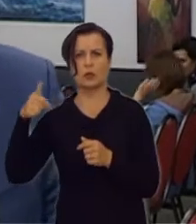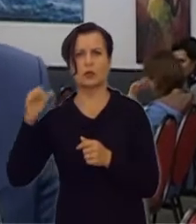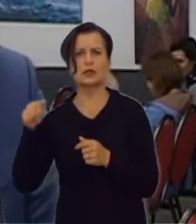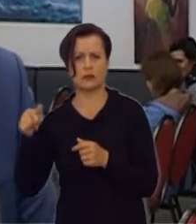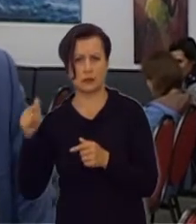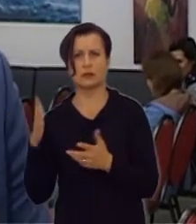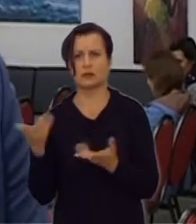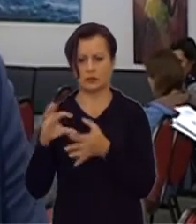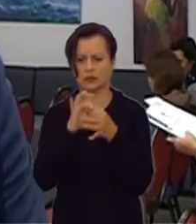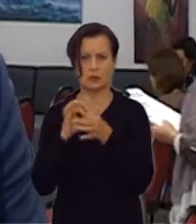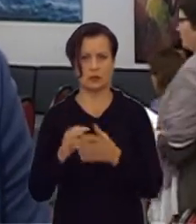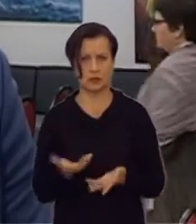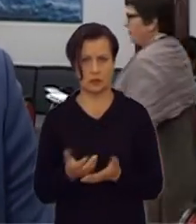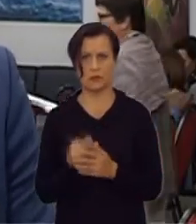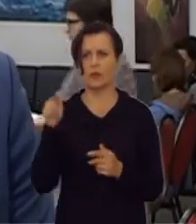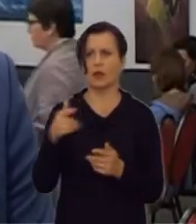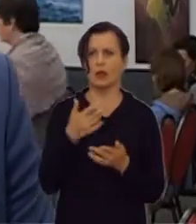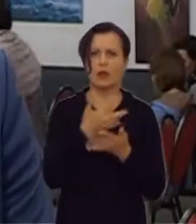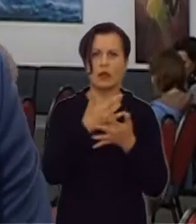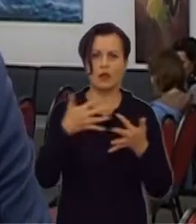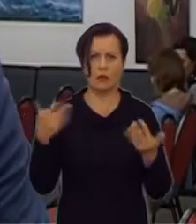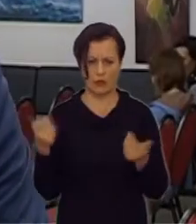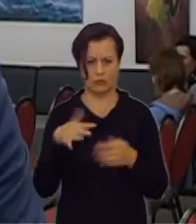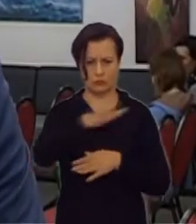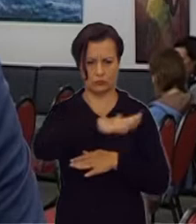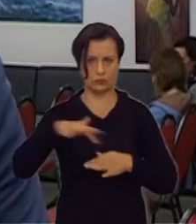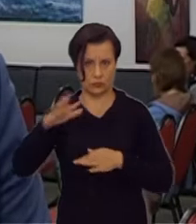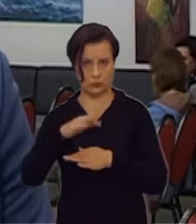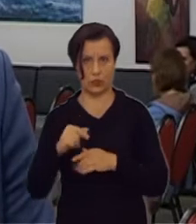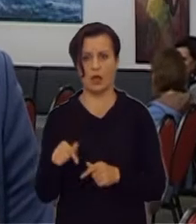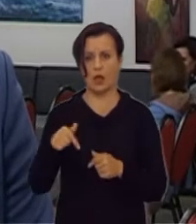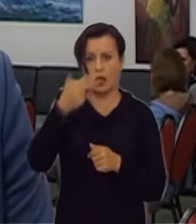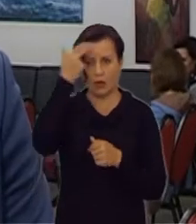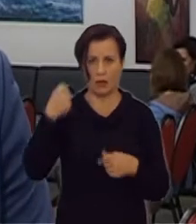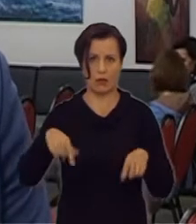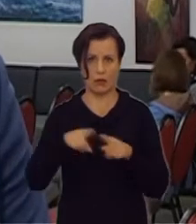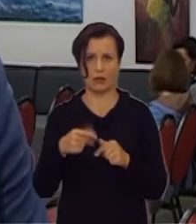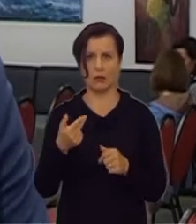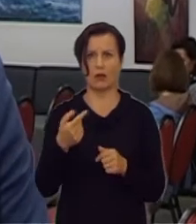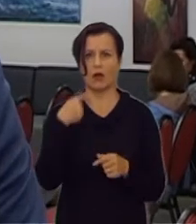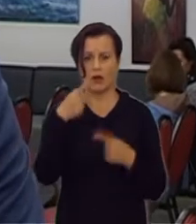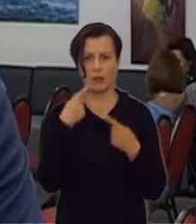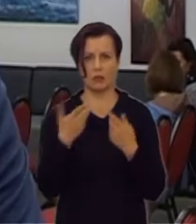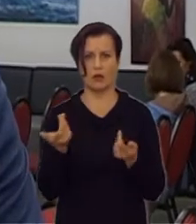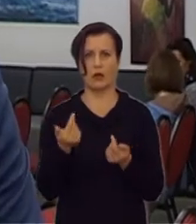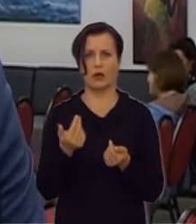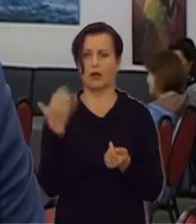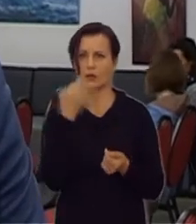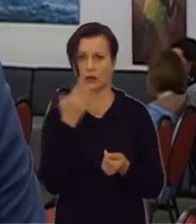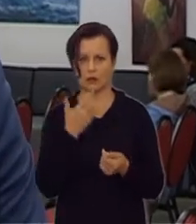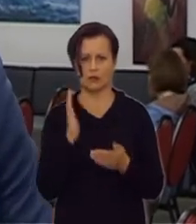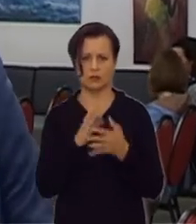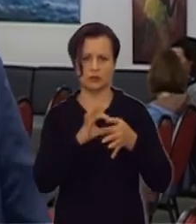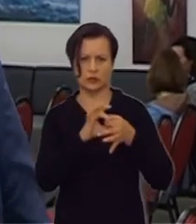atsiradimo jos ryšys su įvairių kraštų, ne tik Lietuvos kalba, literatūra, yra labai